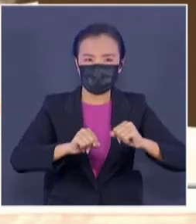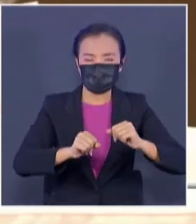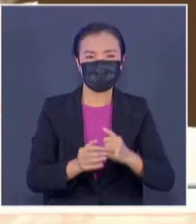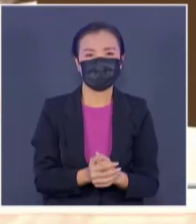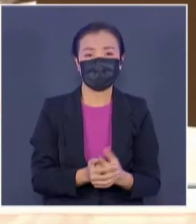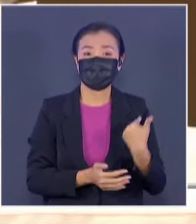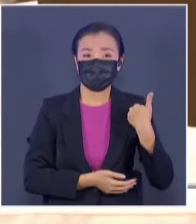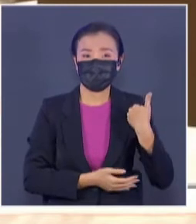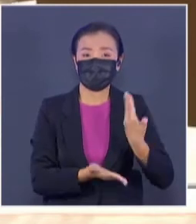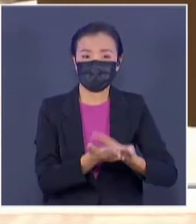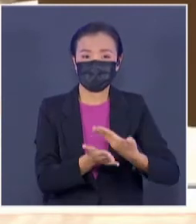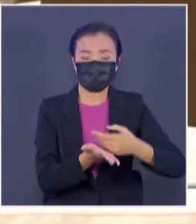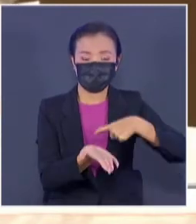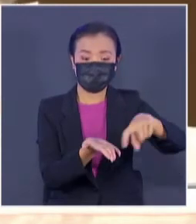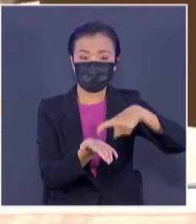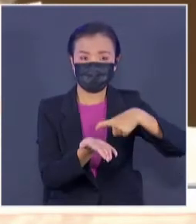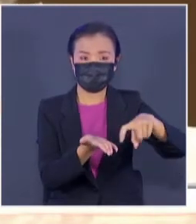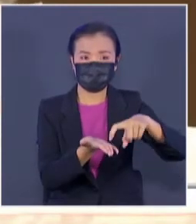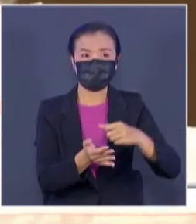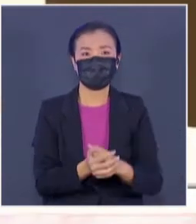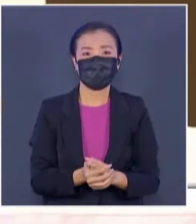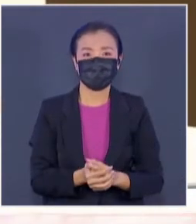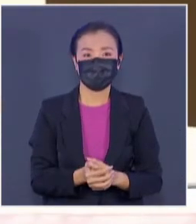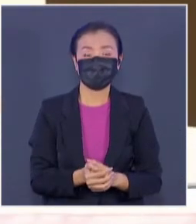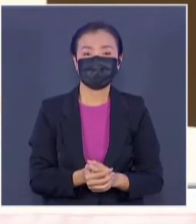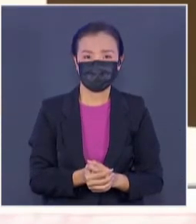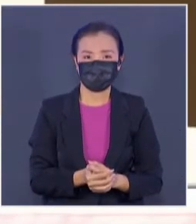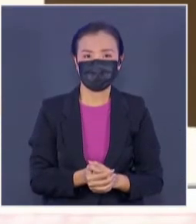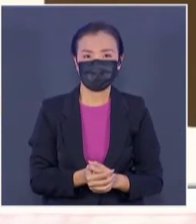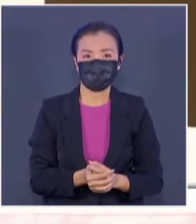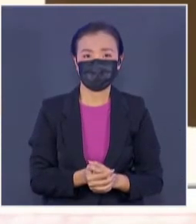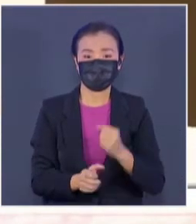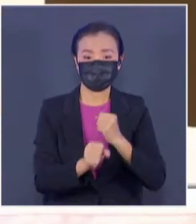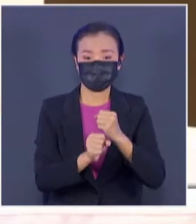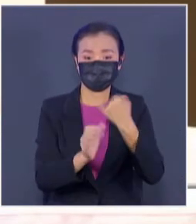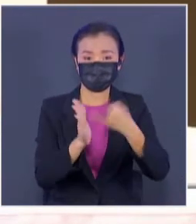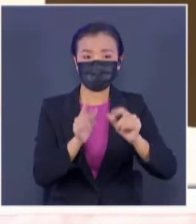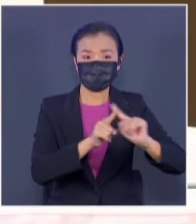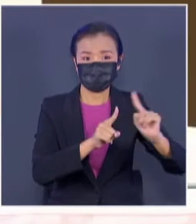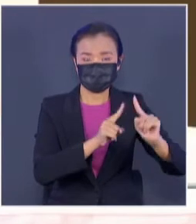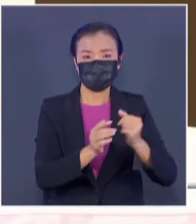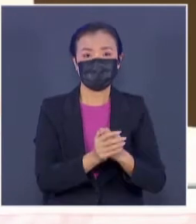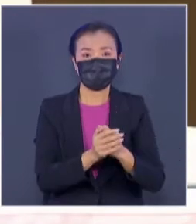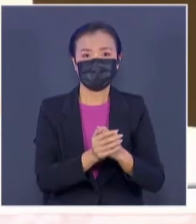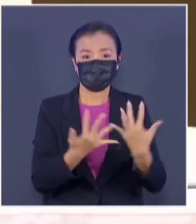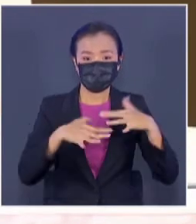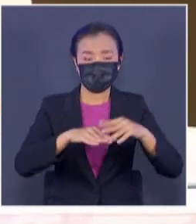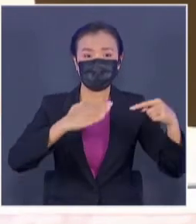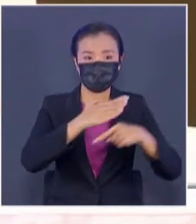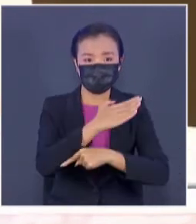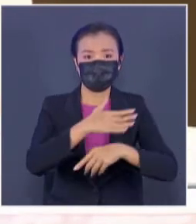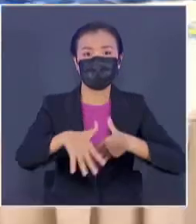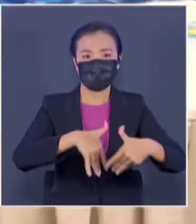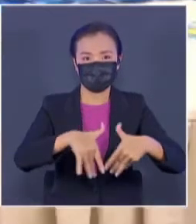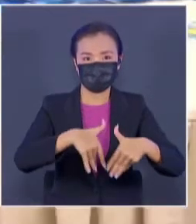ที่มีเงินเข้าออกจำนวนมากๆ สำหรับการกระทำดังกล่าวเข้าข่ายความผิดฐานร่วมกันช่อโกงประชาช